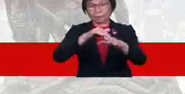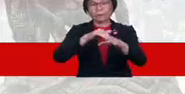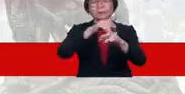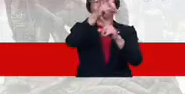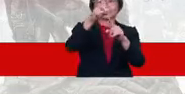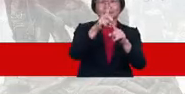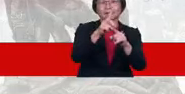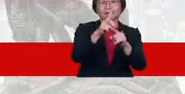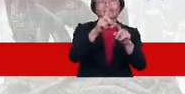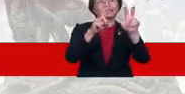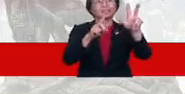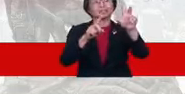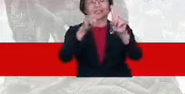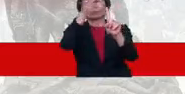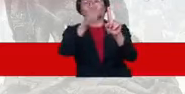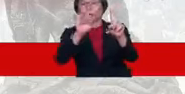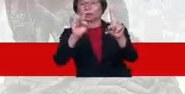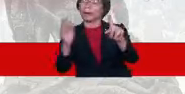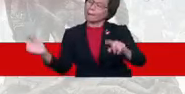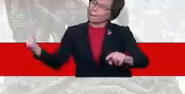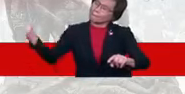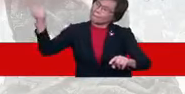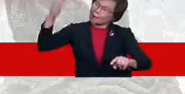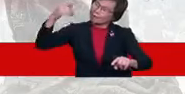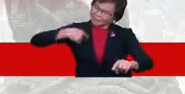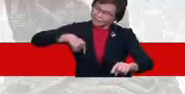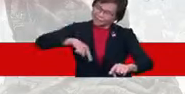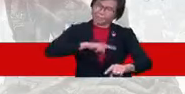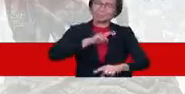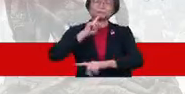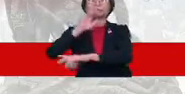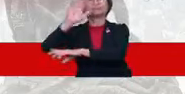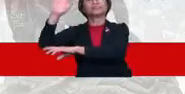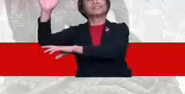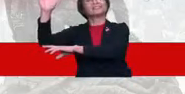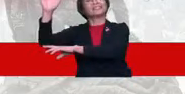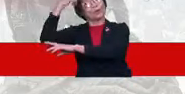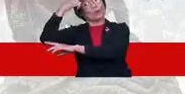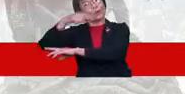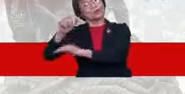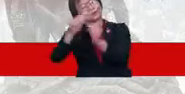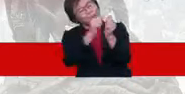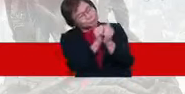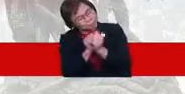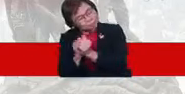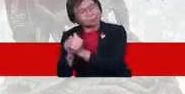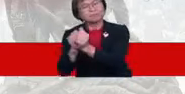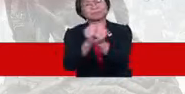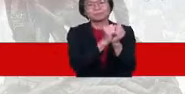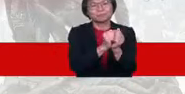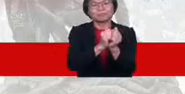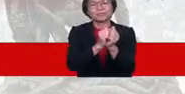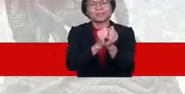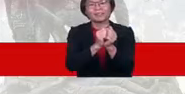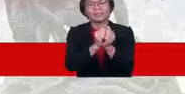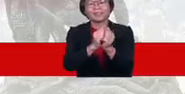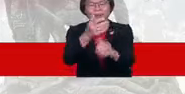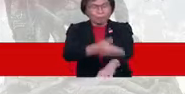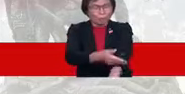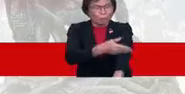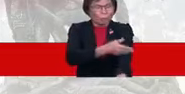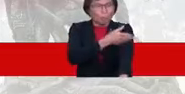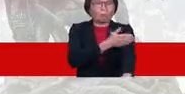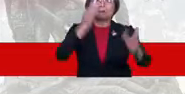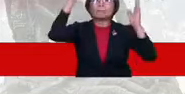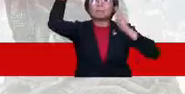Tarikh keramat ini marilah kita berjanji untuk bersama-sama memulihkan negara